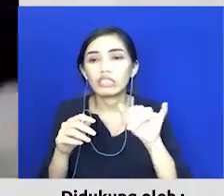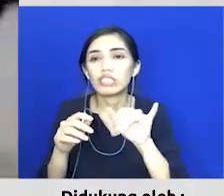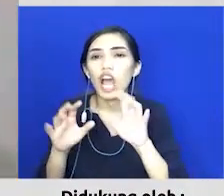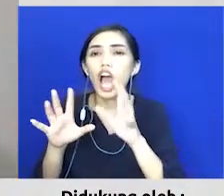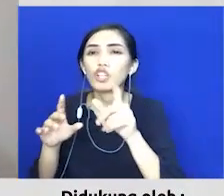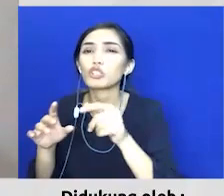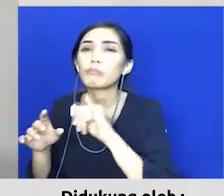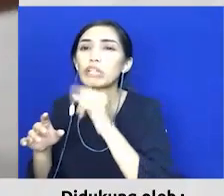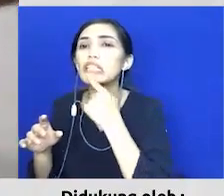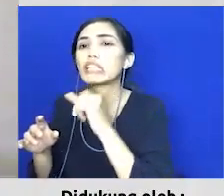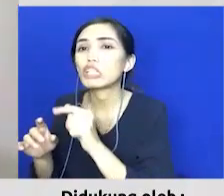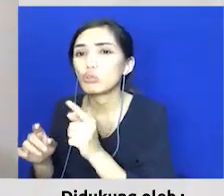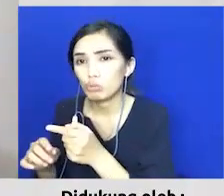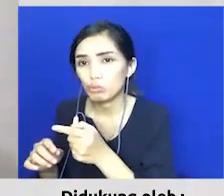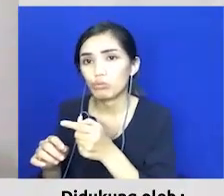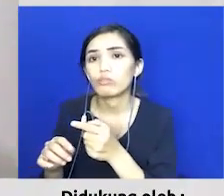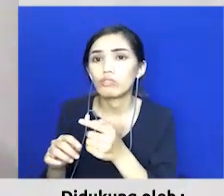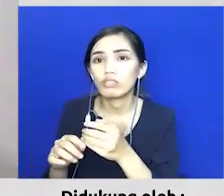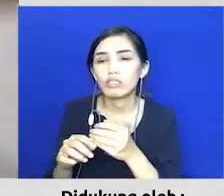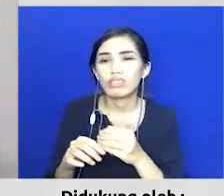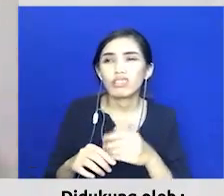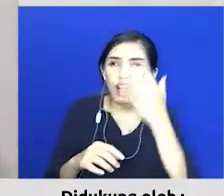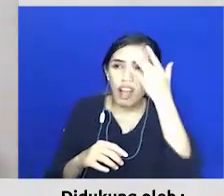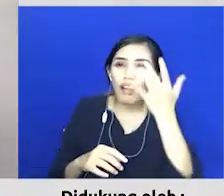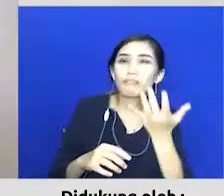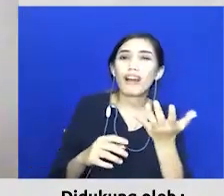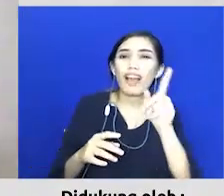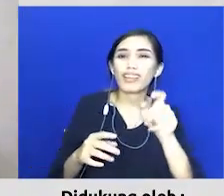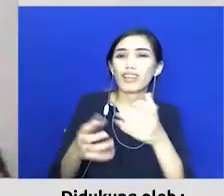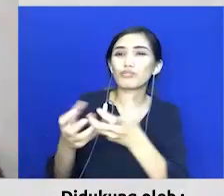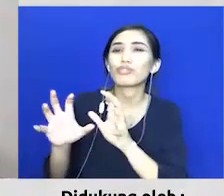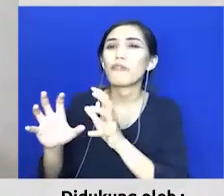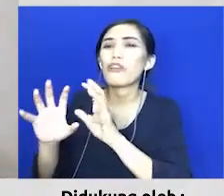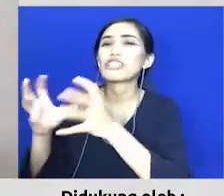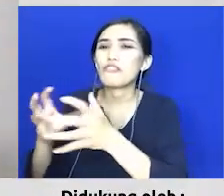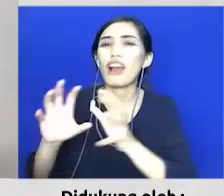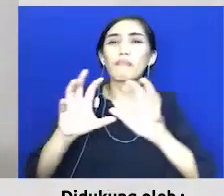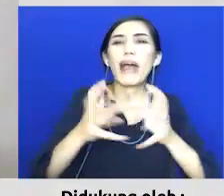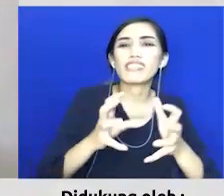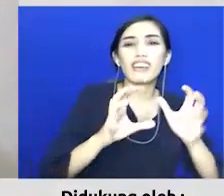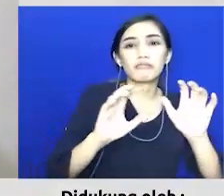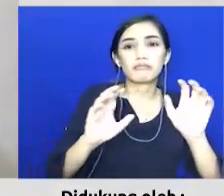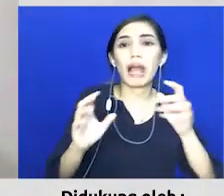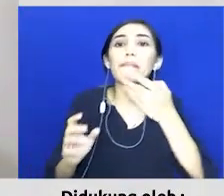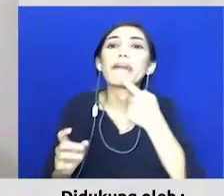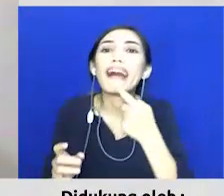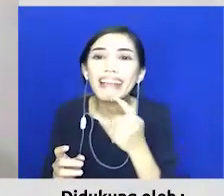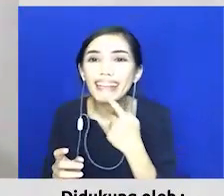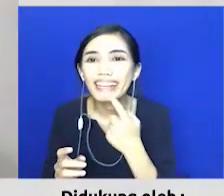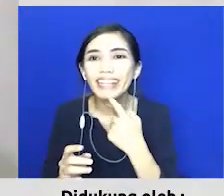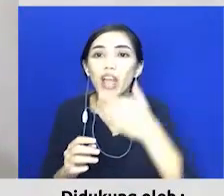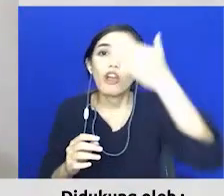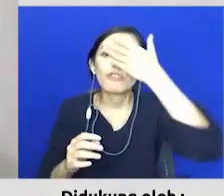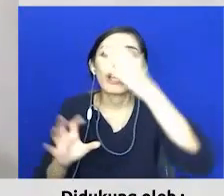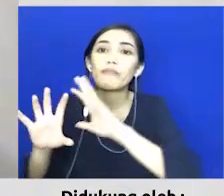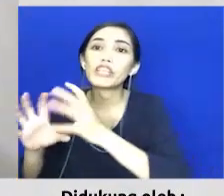terus di luar negeri diakui gitu, ya kan? Itu sih Mas gitu, bener banget gitu.